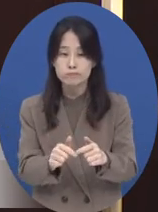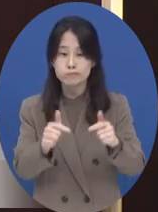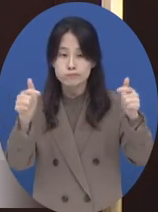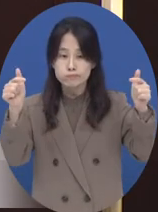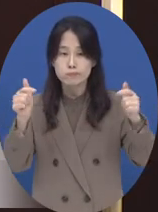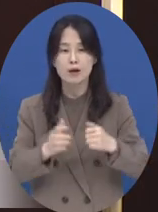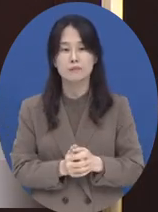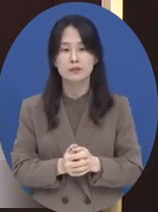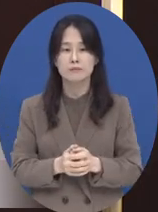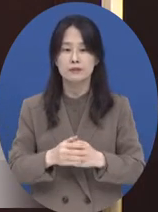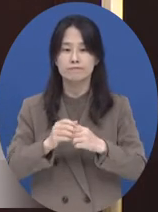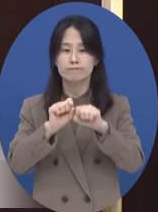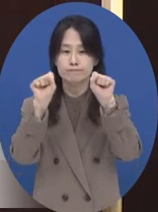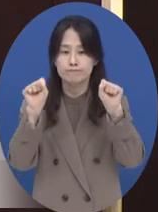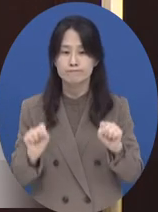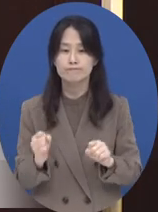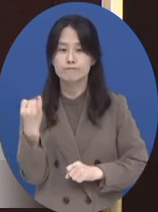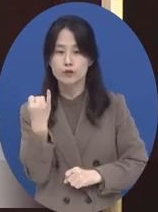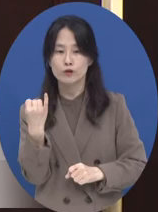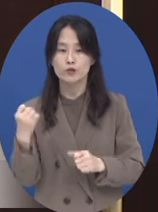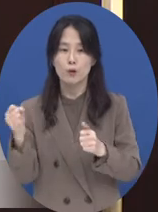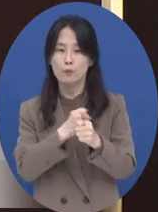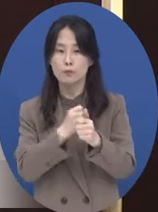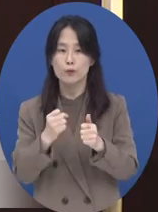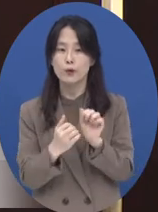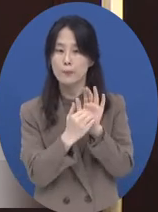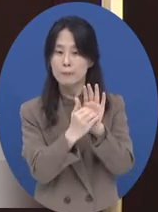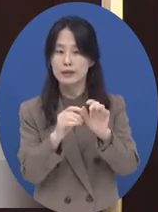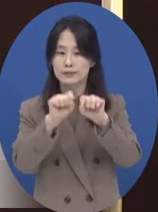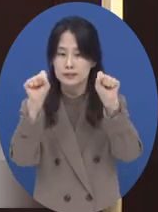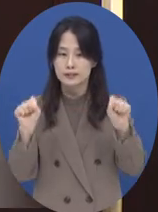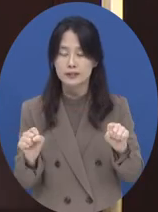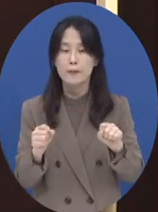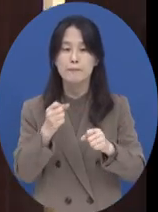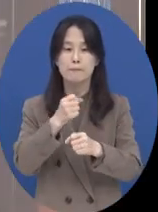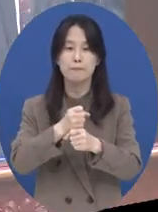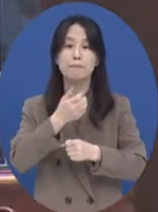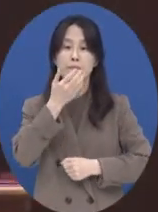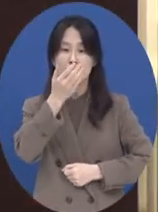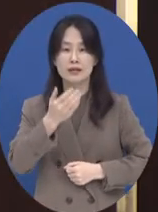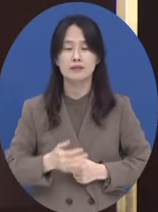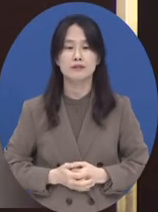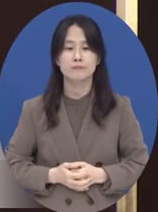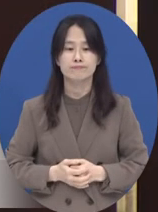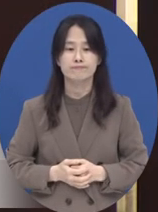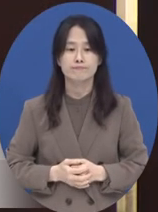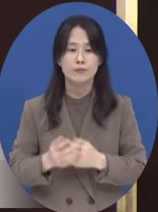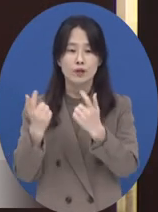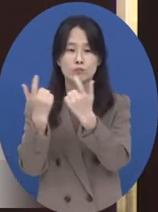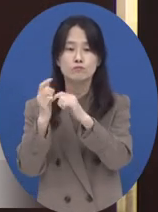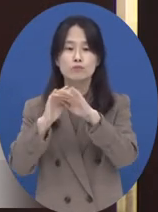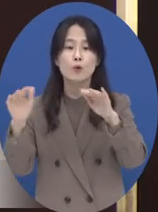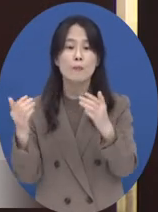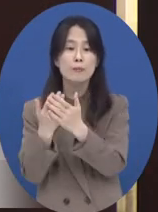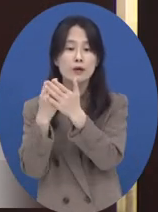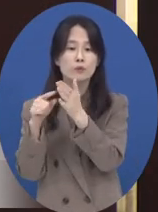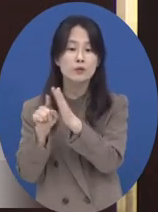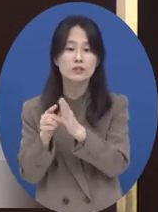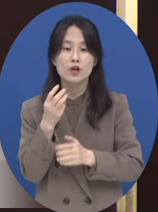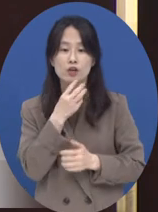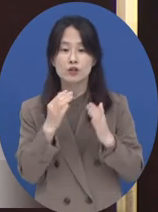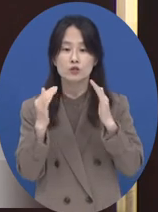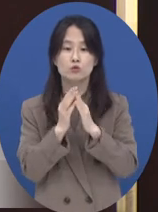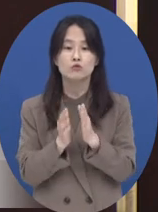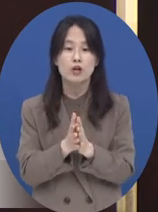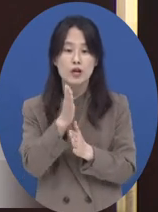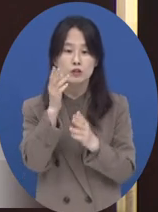확대되면 보다 체계적인 여성폭력 대응 체계가 구축될 수 있습니다. 북부균형발전을 위하여